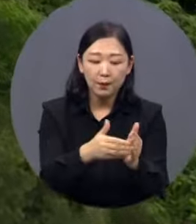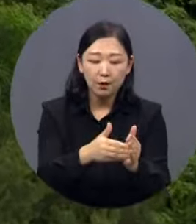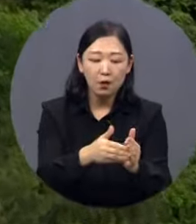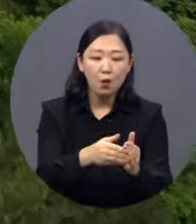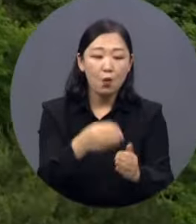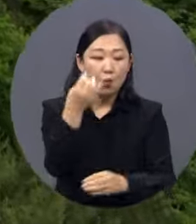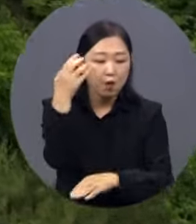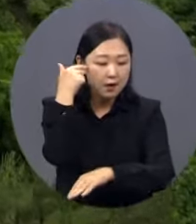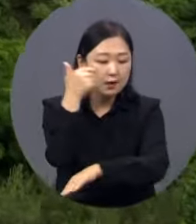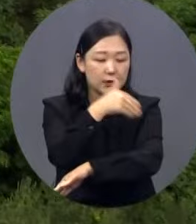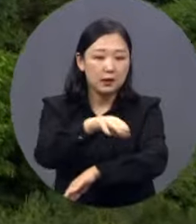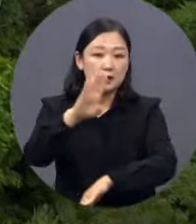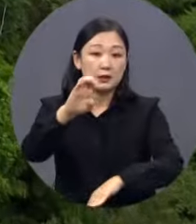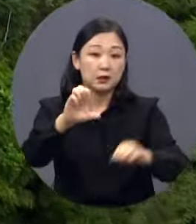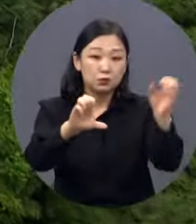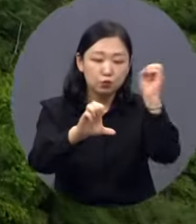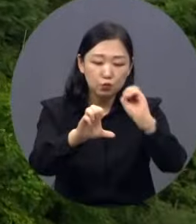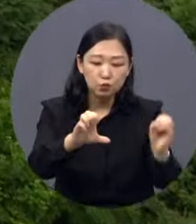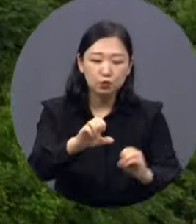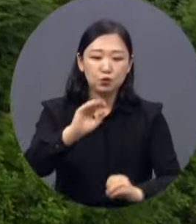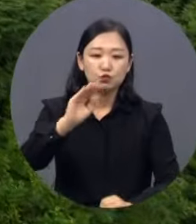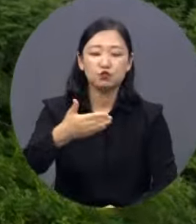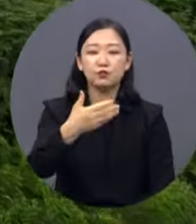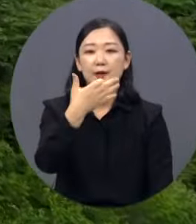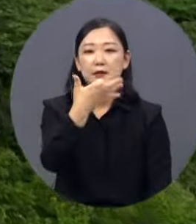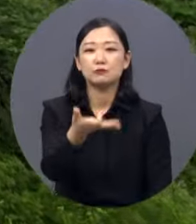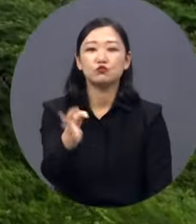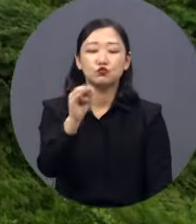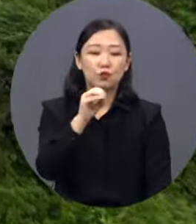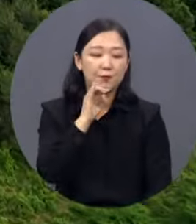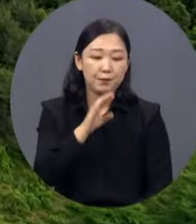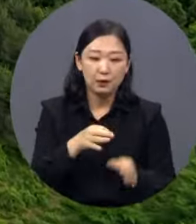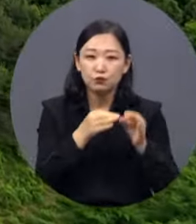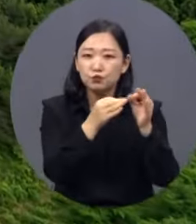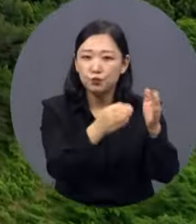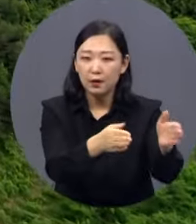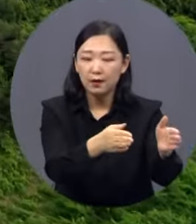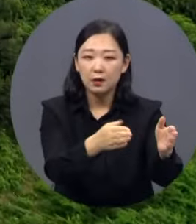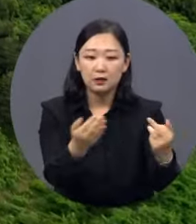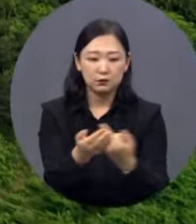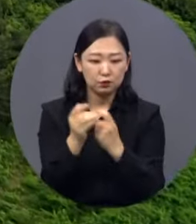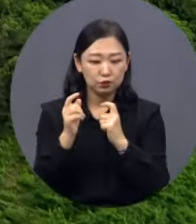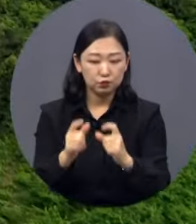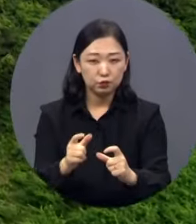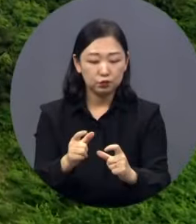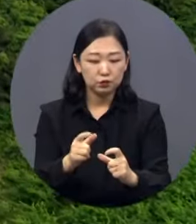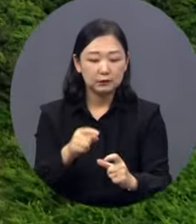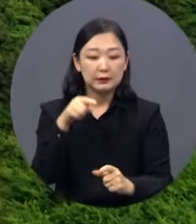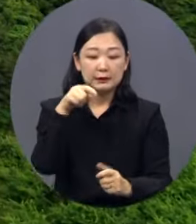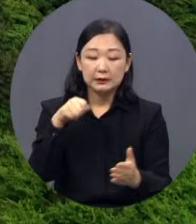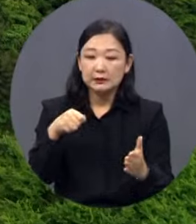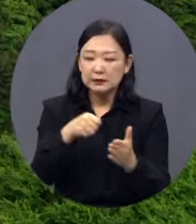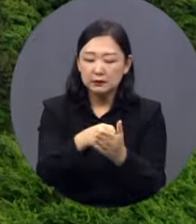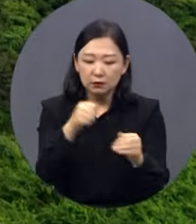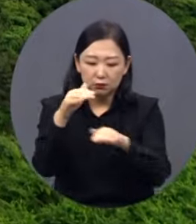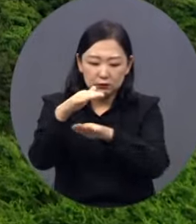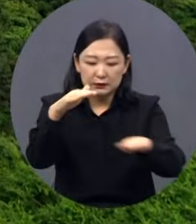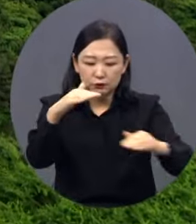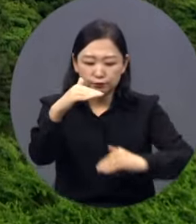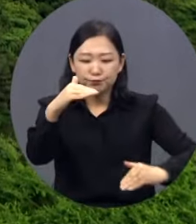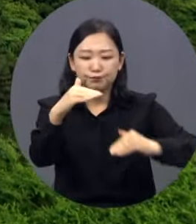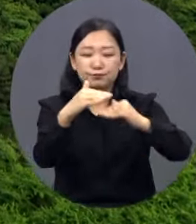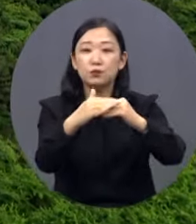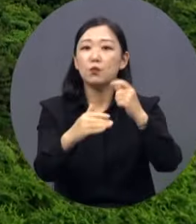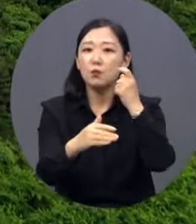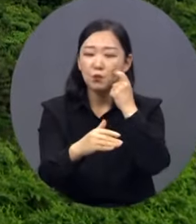계획의 45% 919 원만 투자했고 제주도는 지정 기준을 충족하지